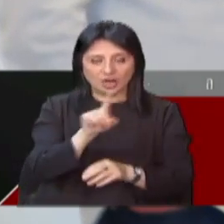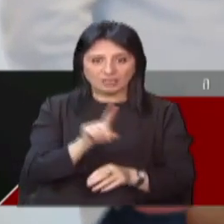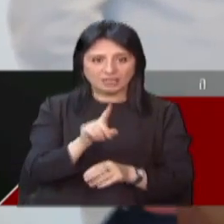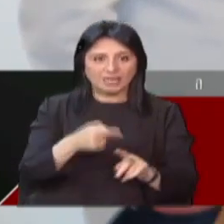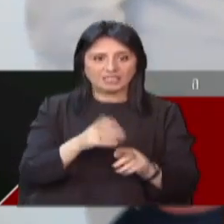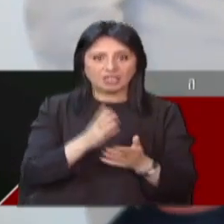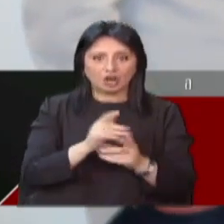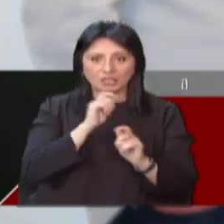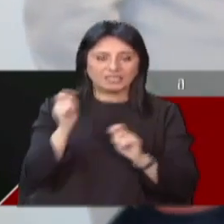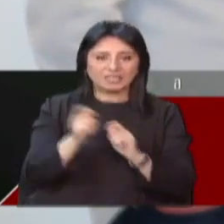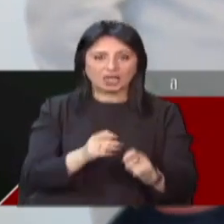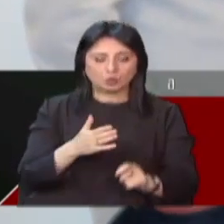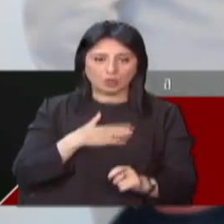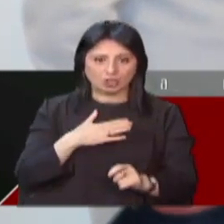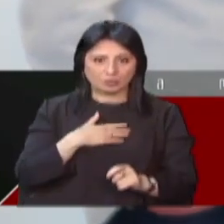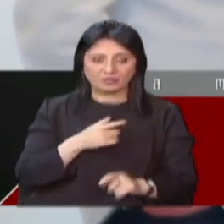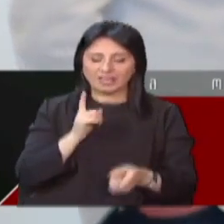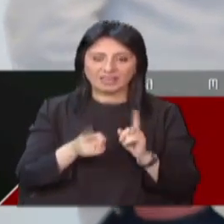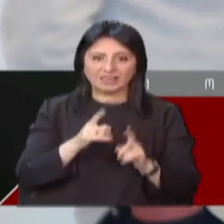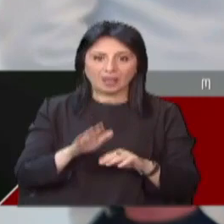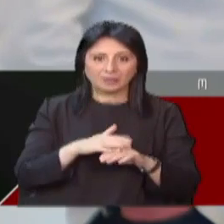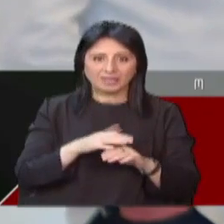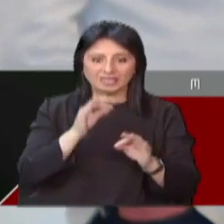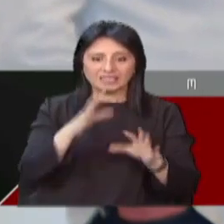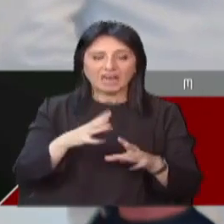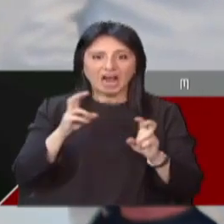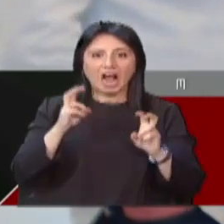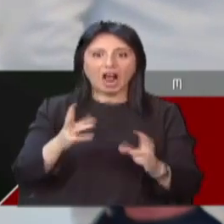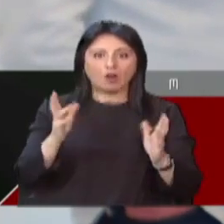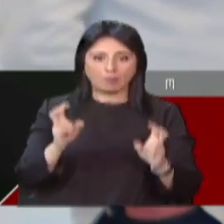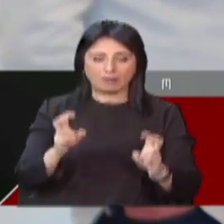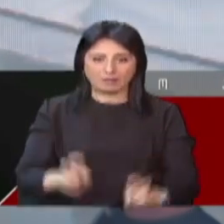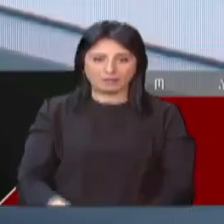და ეს იყო საჩუქარი ჩემთვის, ნამდვილი წყალობა საჩუქარი აუდიტორიისთვის.